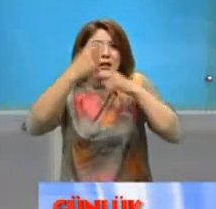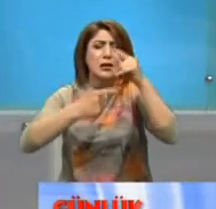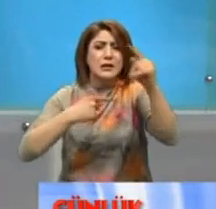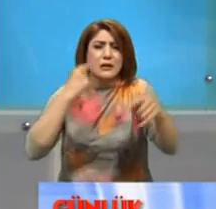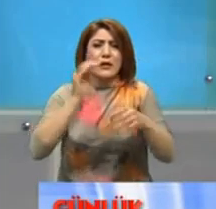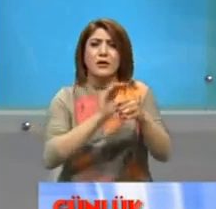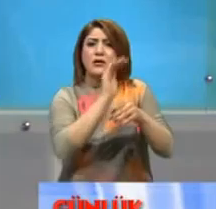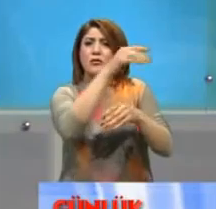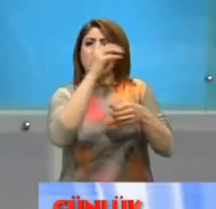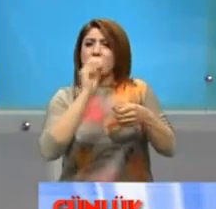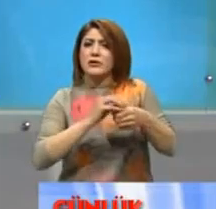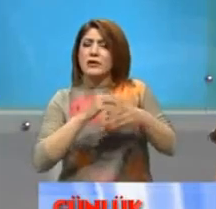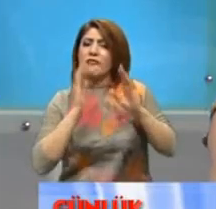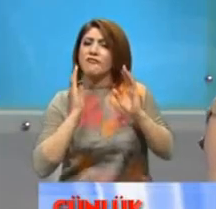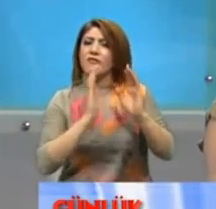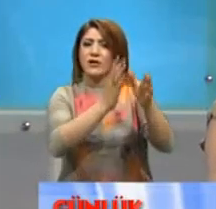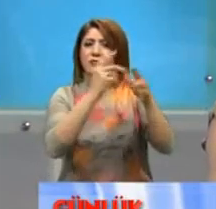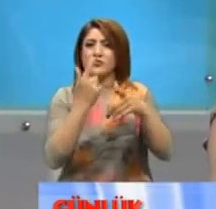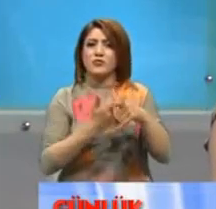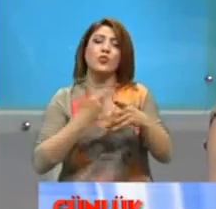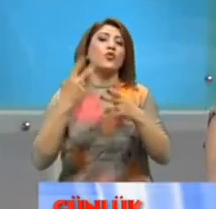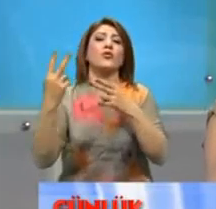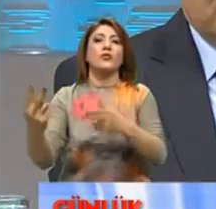sürmesi gereken bir proje.